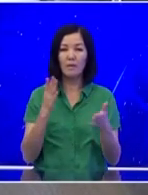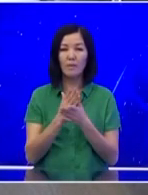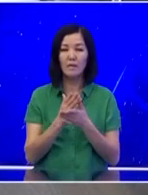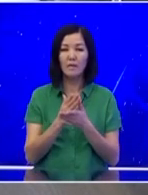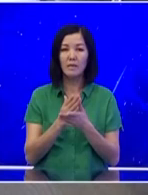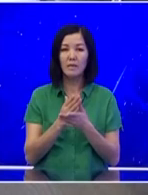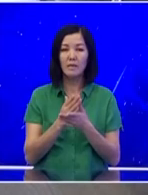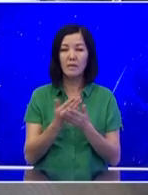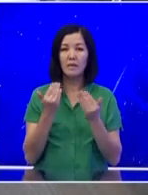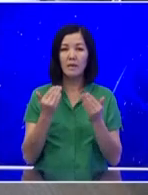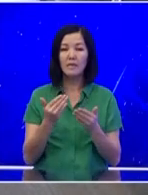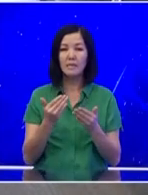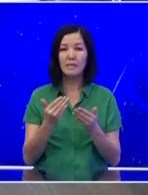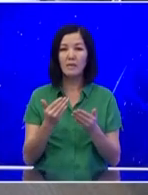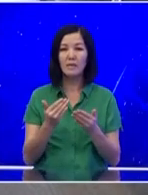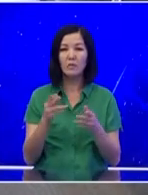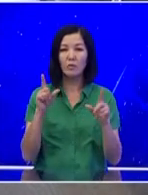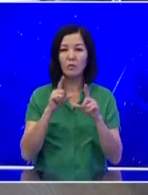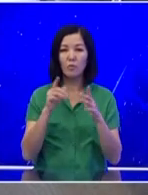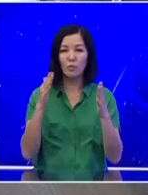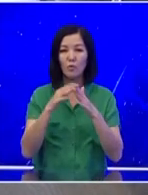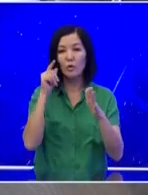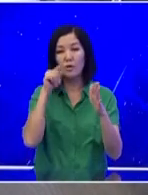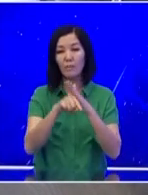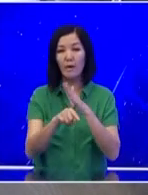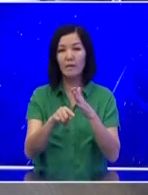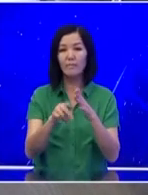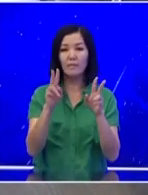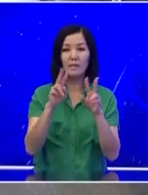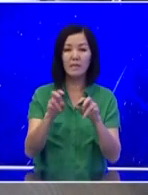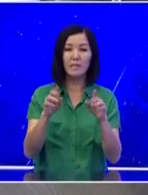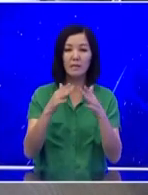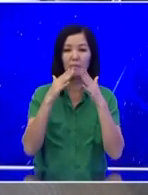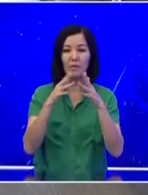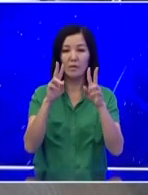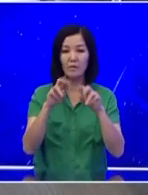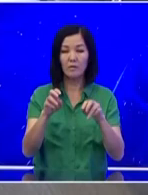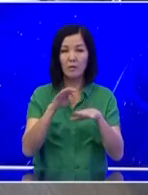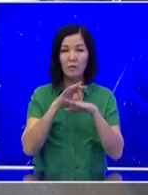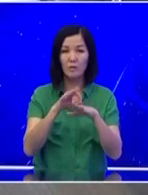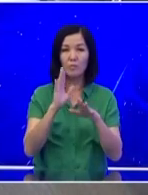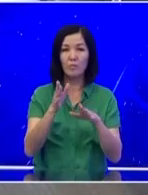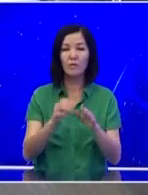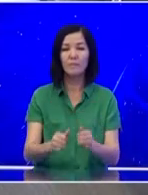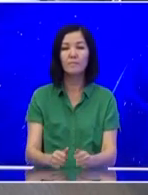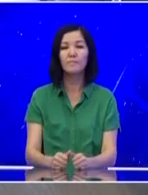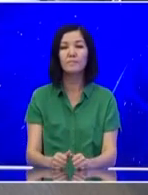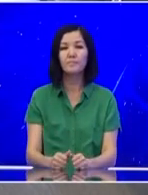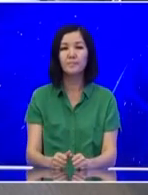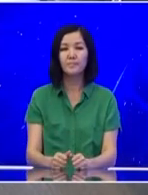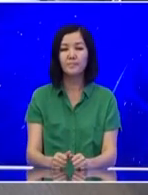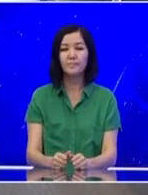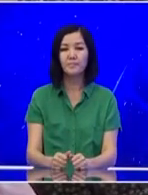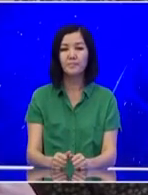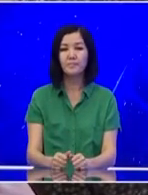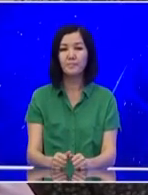Сол адамдардың қазір актасын отыра үйлеріне шығып, залогтарын тексеріп, қора жайларын тексеріп, вот осы мақсатпен біз Панфилов ауданына